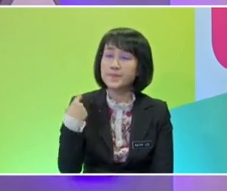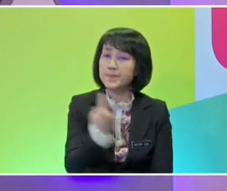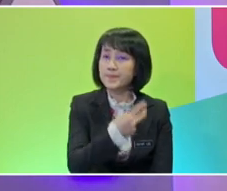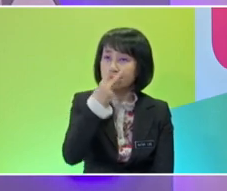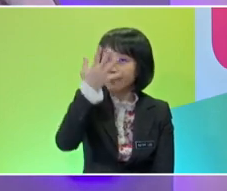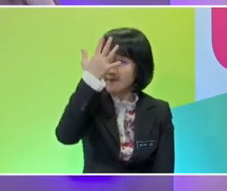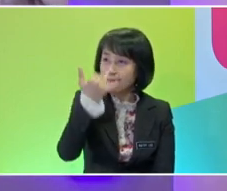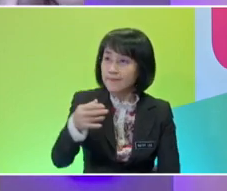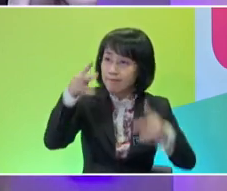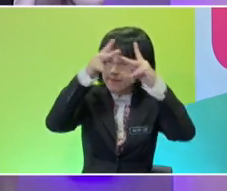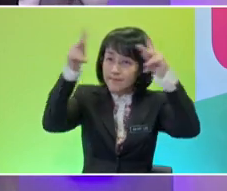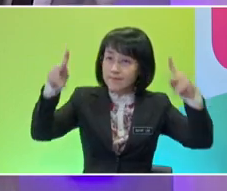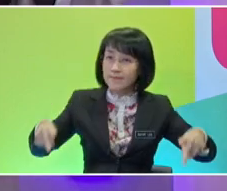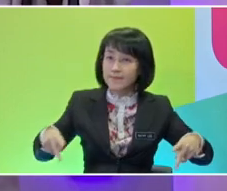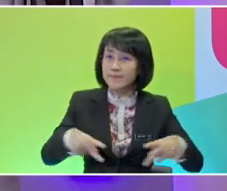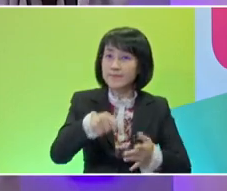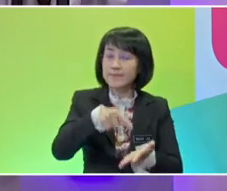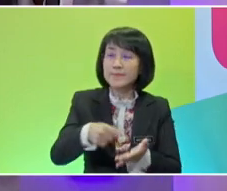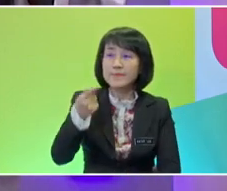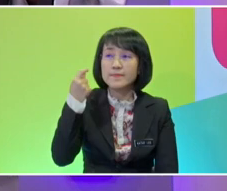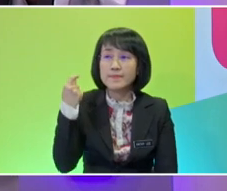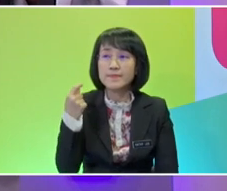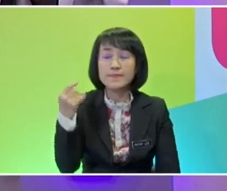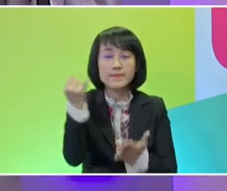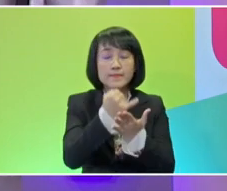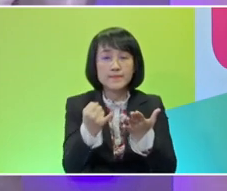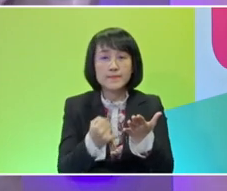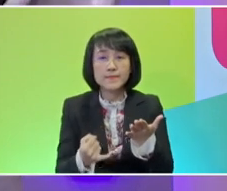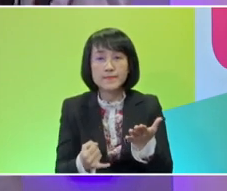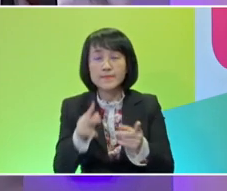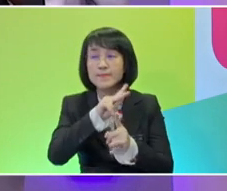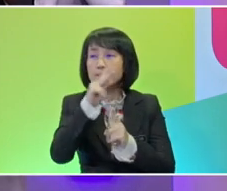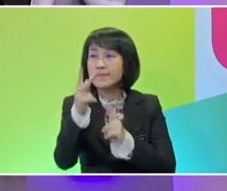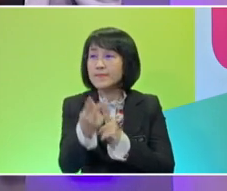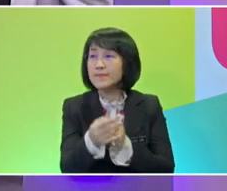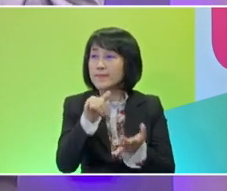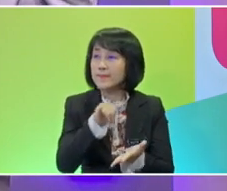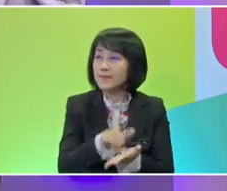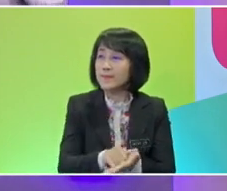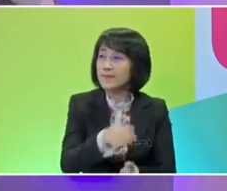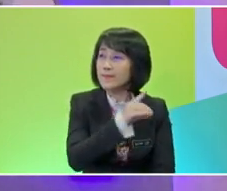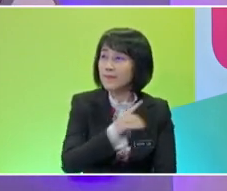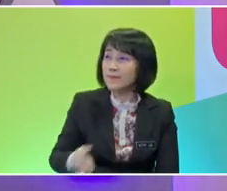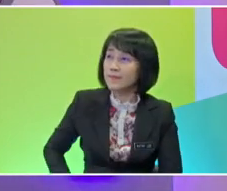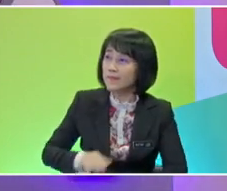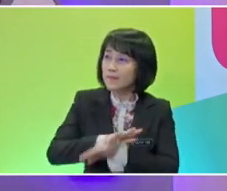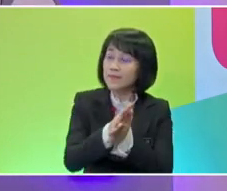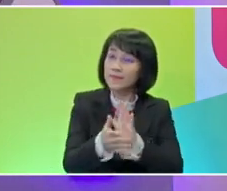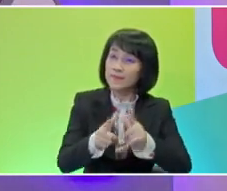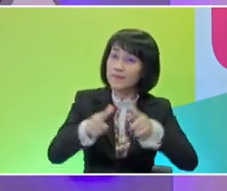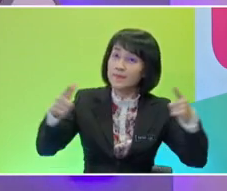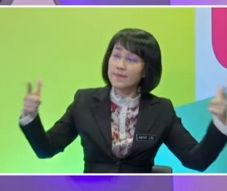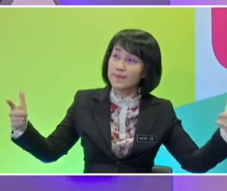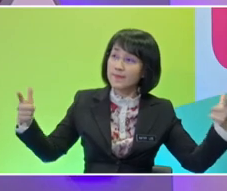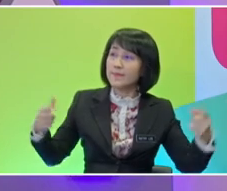betul-betul ini tadi melakakan keadaannya sebegitu dan dinasti ini jadi luas kalau kita Ingatkan